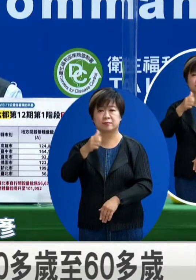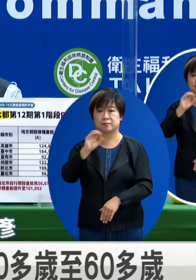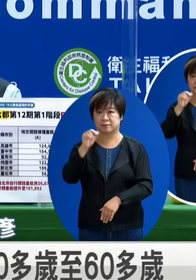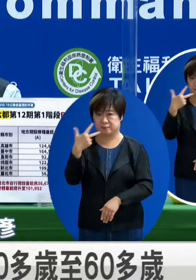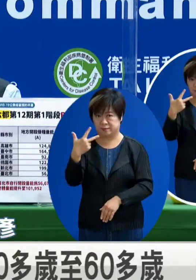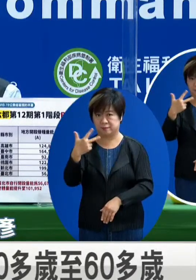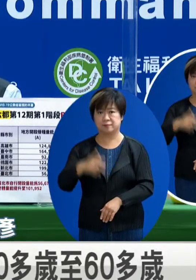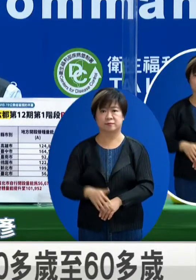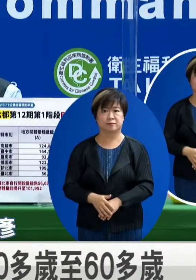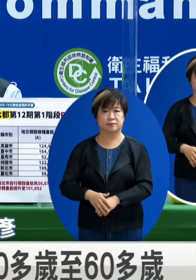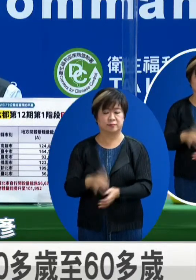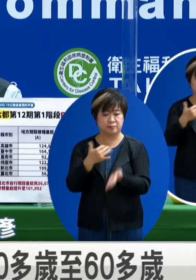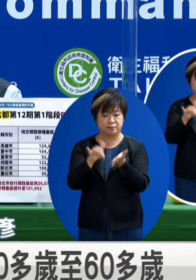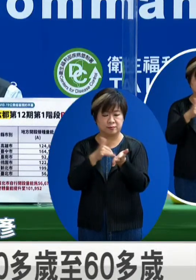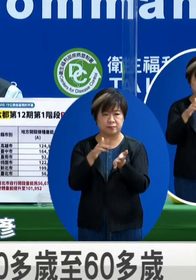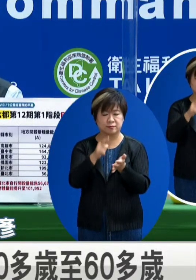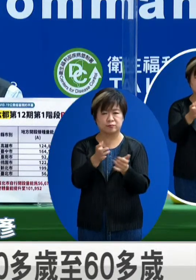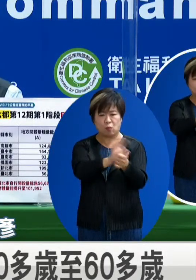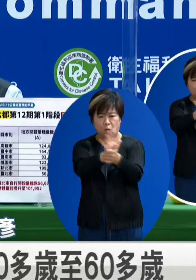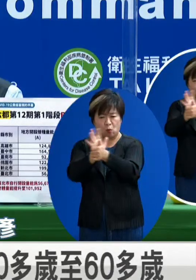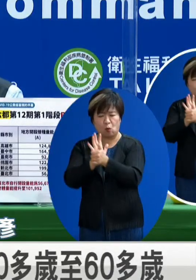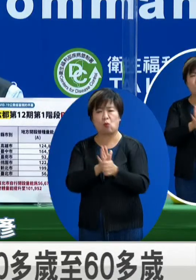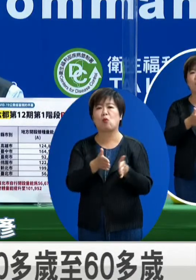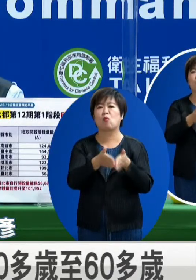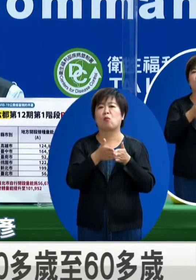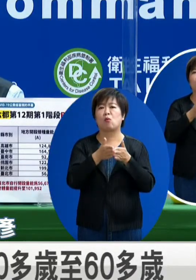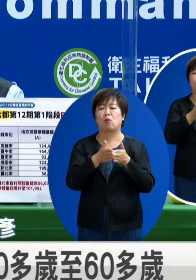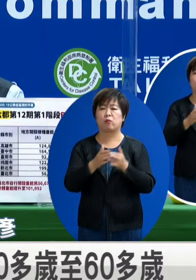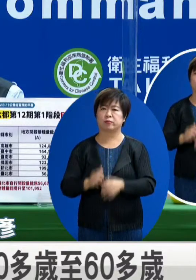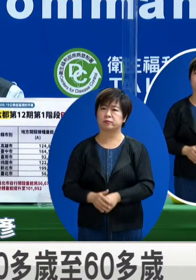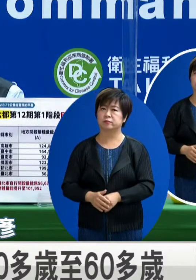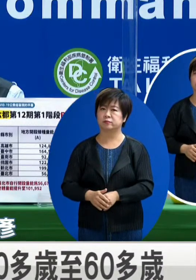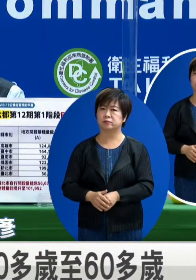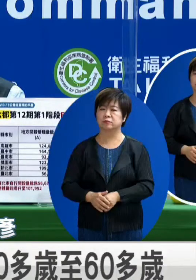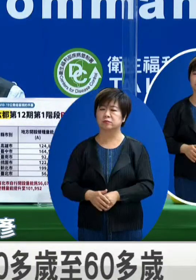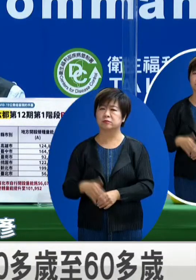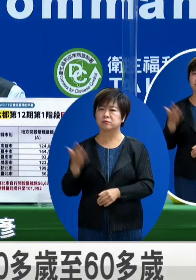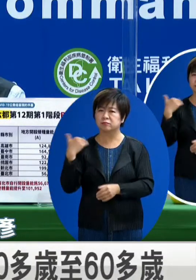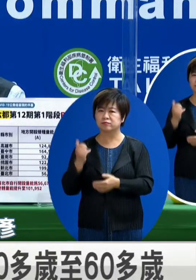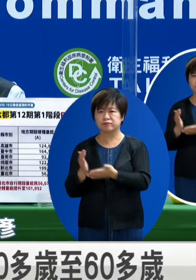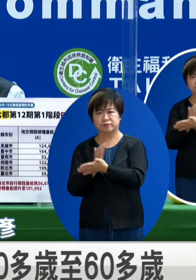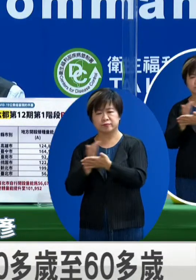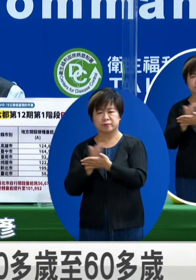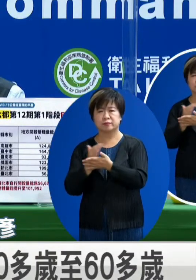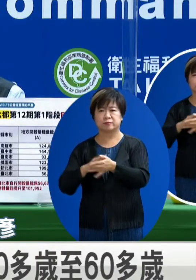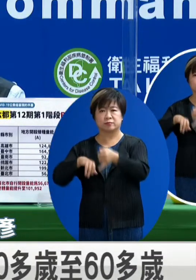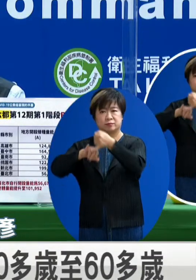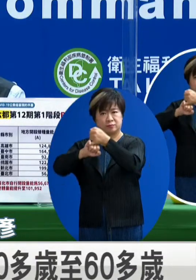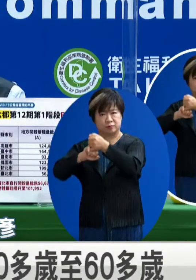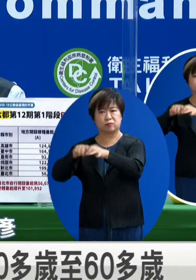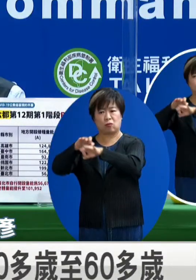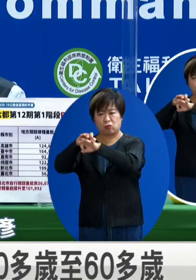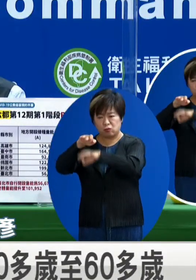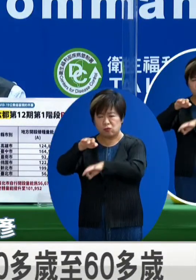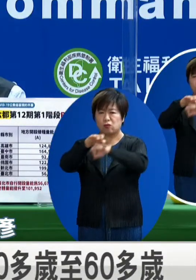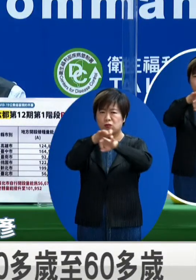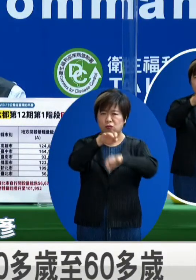95,507位，那所以他的这个接种呢，那我们过去看起来每一次预约的部分大概都在